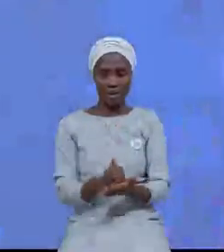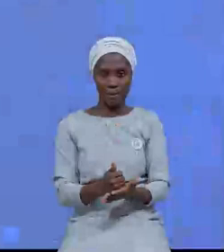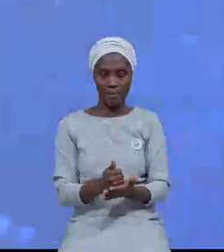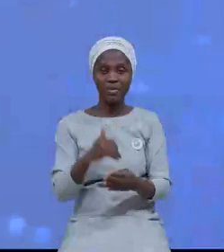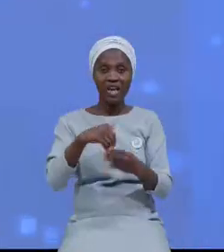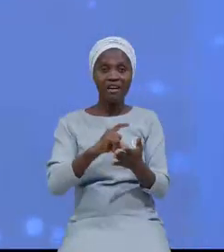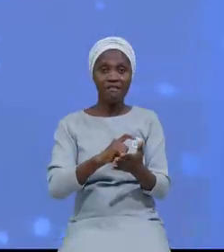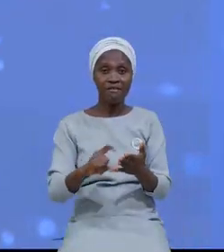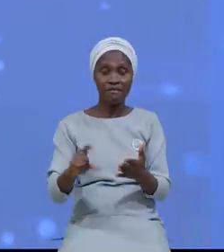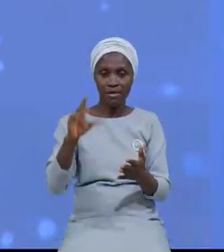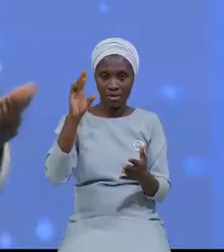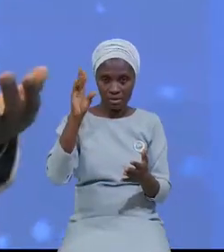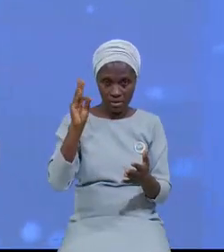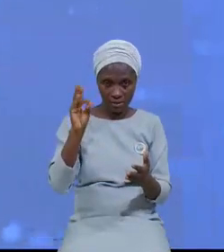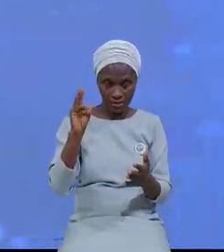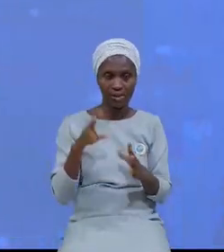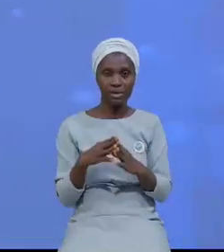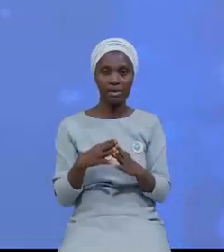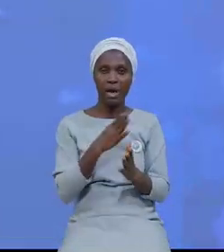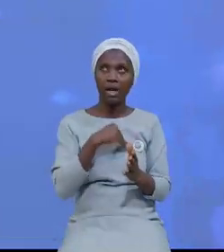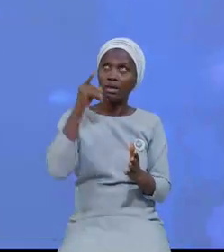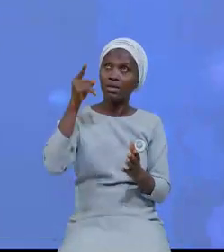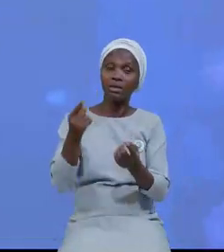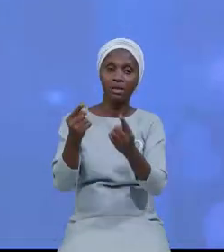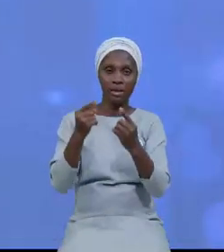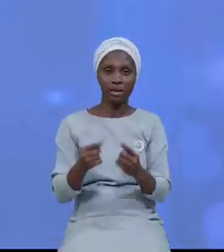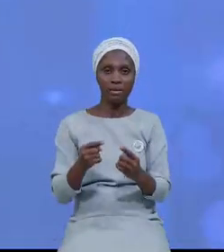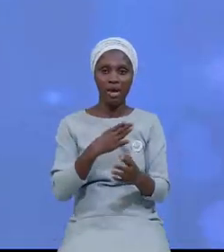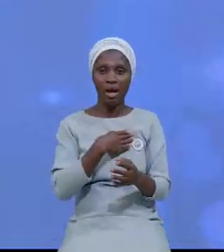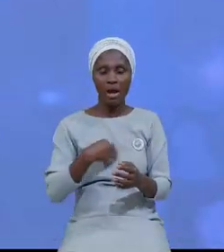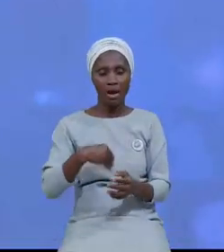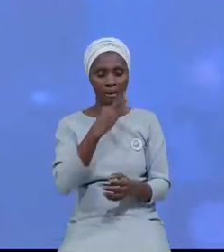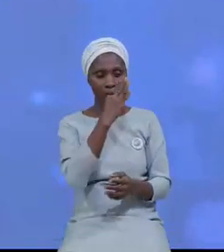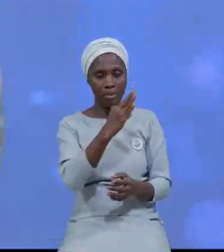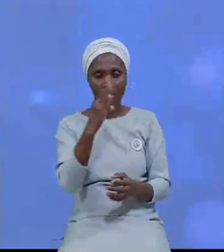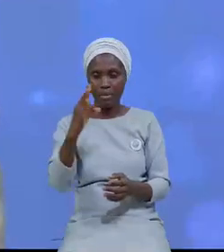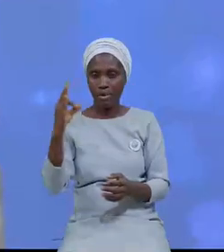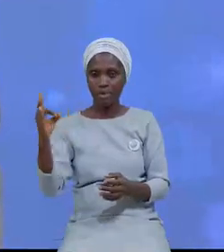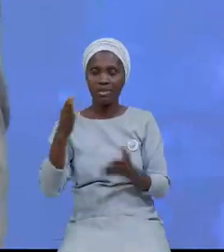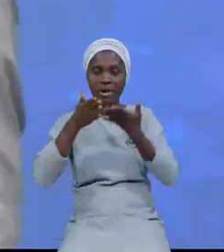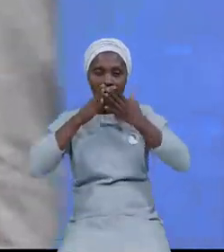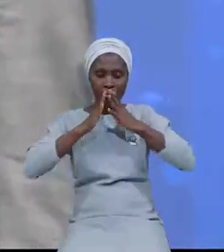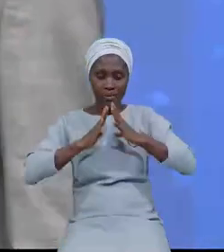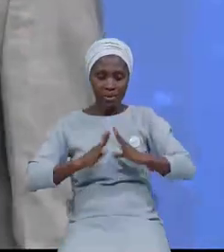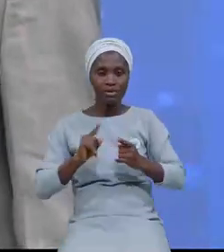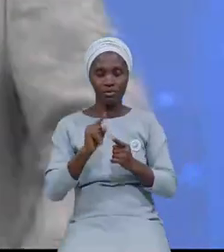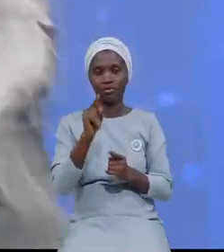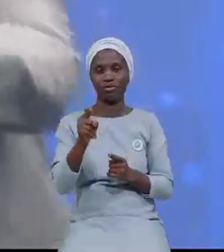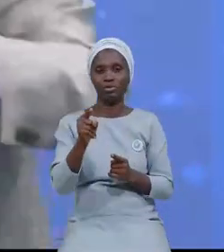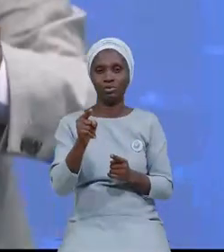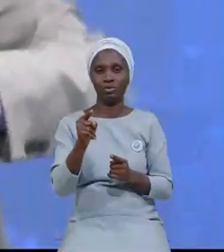verset 17 verset 17 il est venu annoncer la paix à vous qui